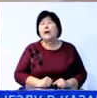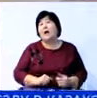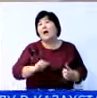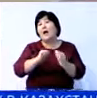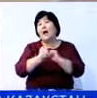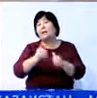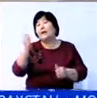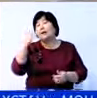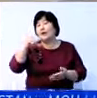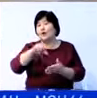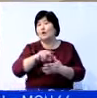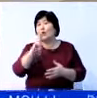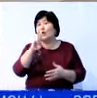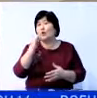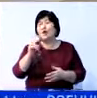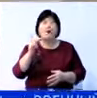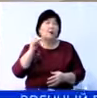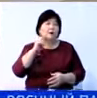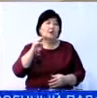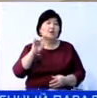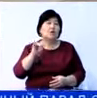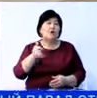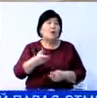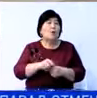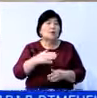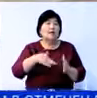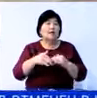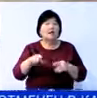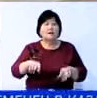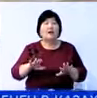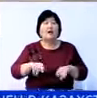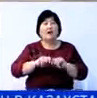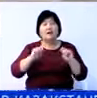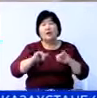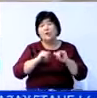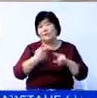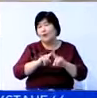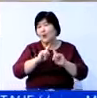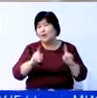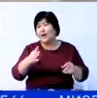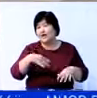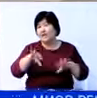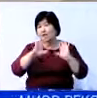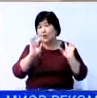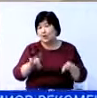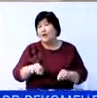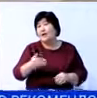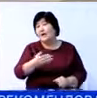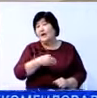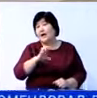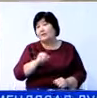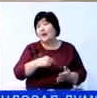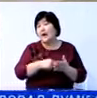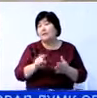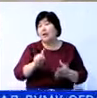Обменялись мнениями, исполнили кюи, послушали жирау. Очень рад, что в регионе возрождается и развивается это уникальное наше искусство. И хотелось бы